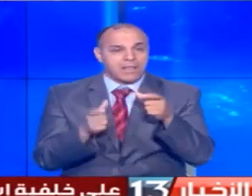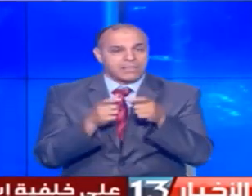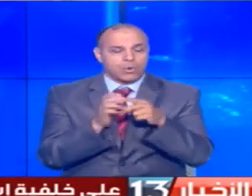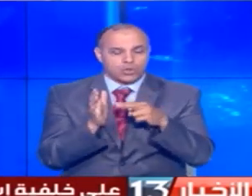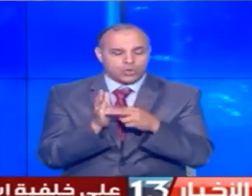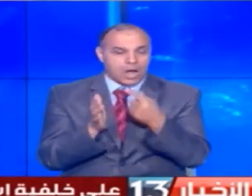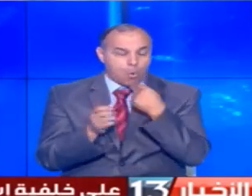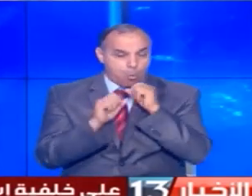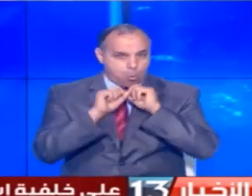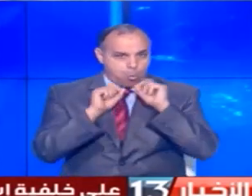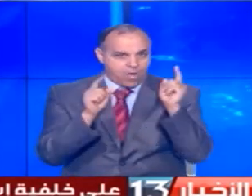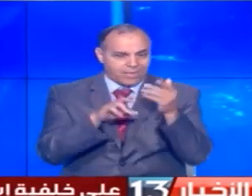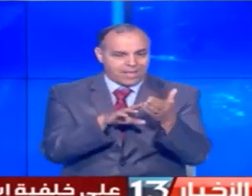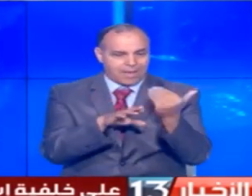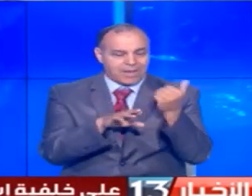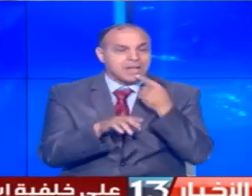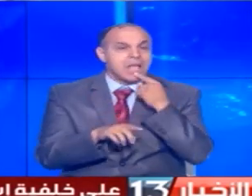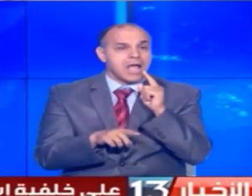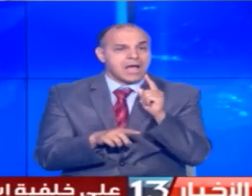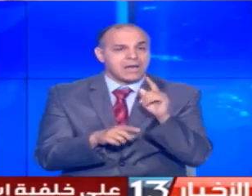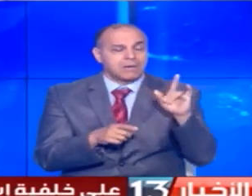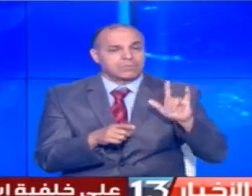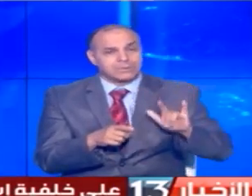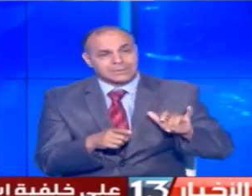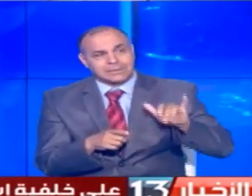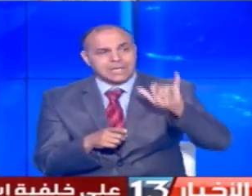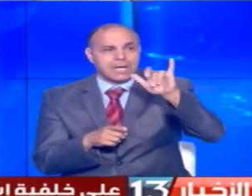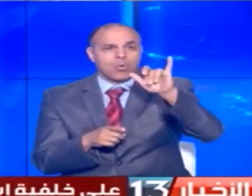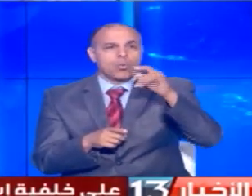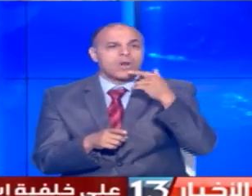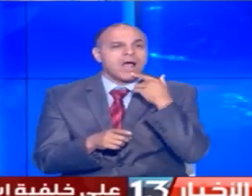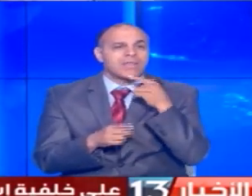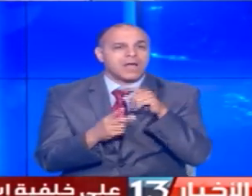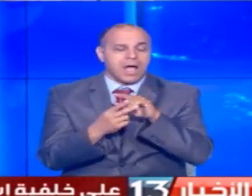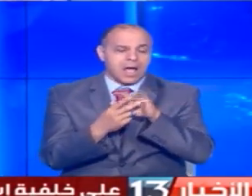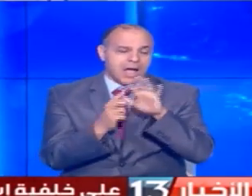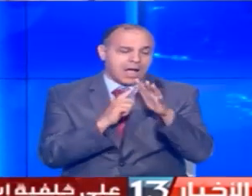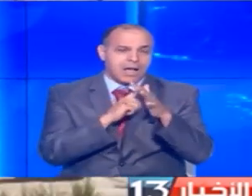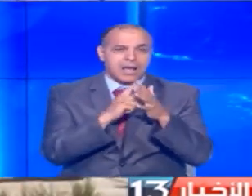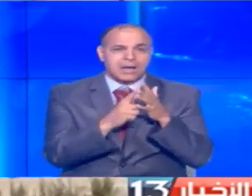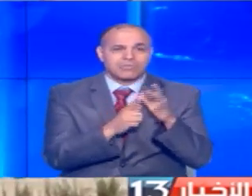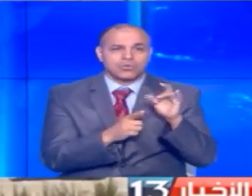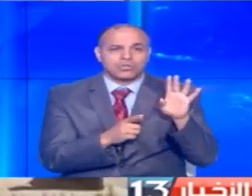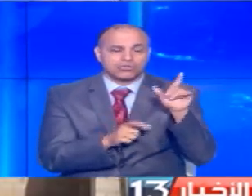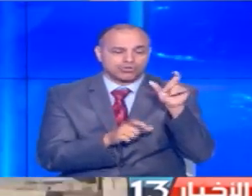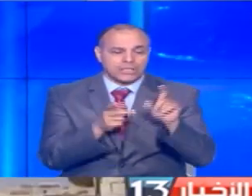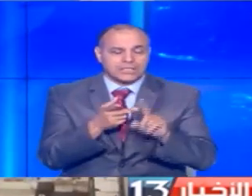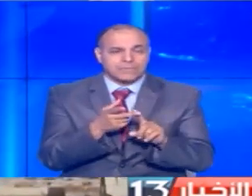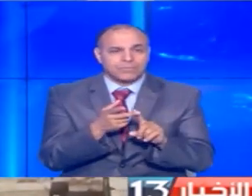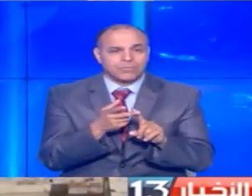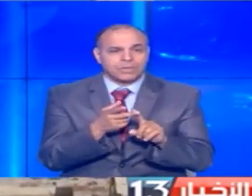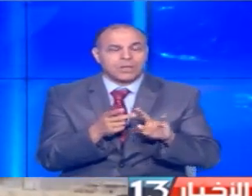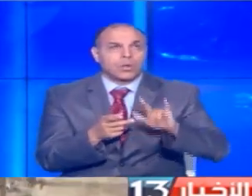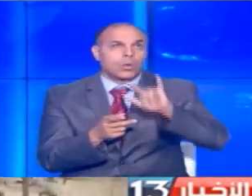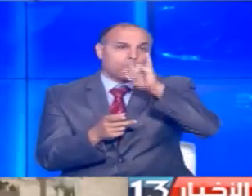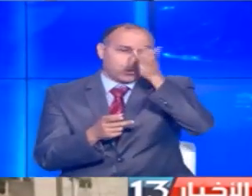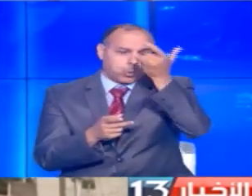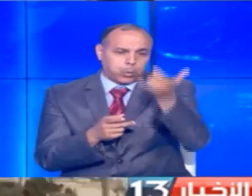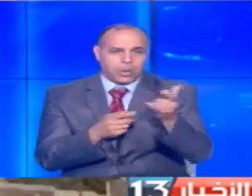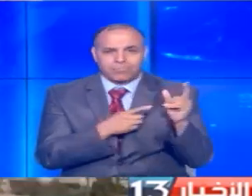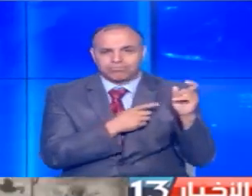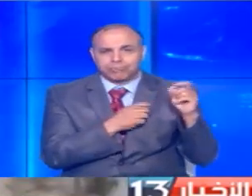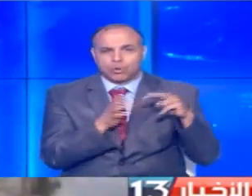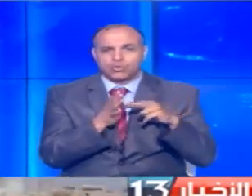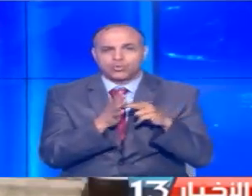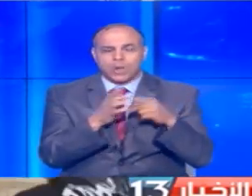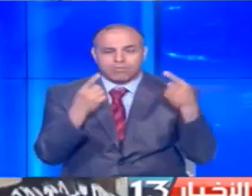السورية أوضحت في وقت سابق أن الطائرة التي كان على متنها 15 شخصا أسقطت من قبل أسلحة